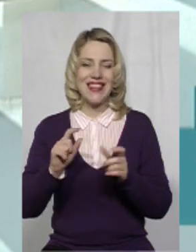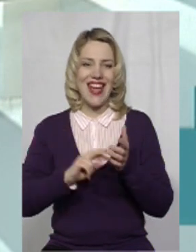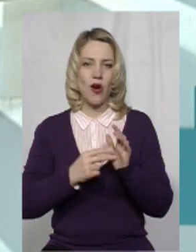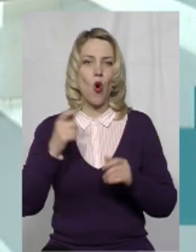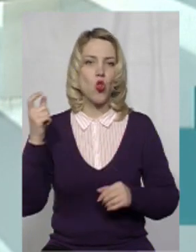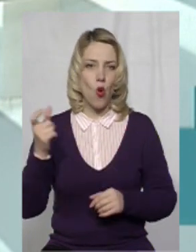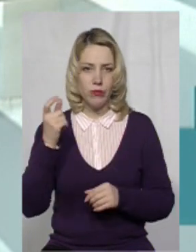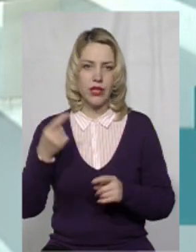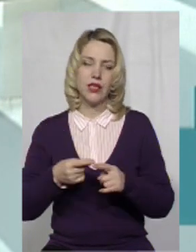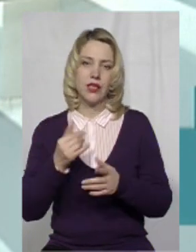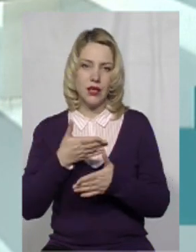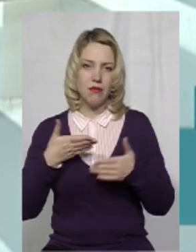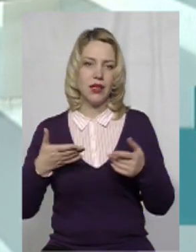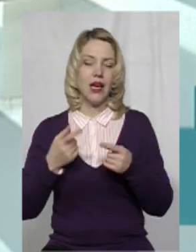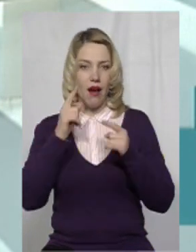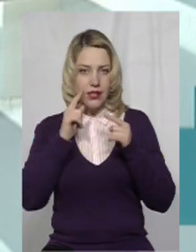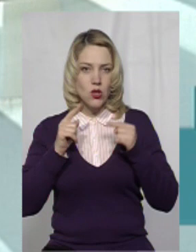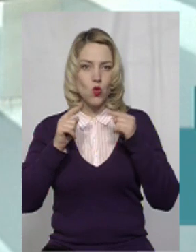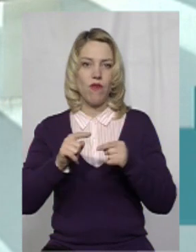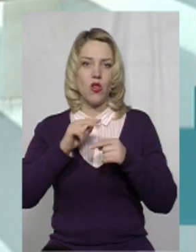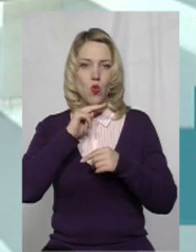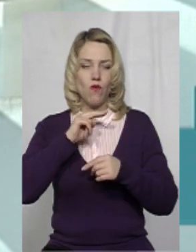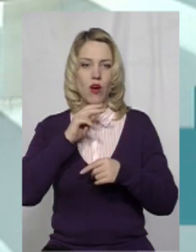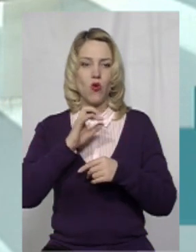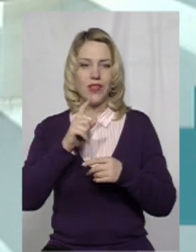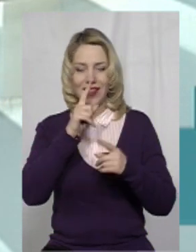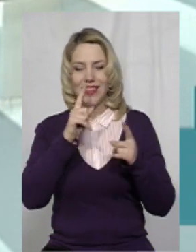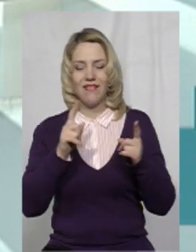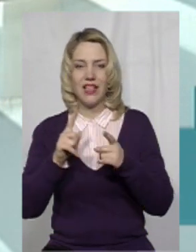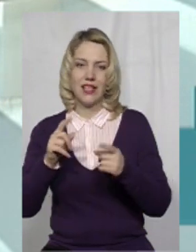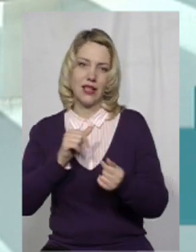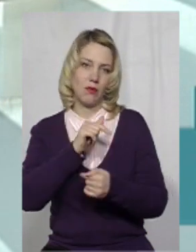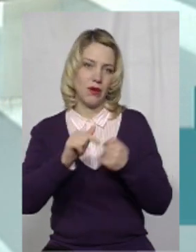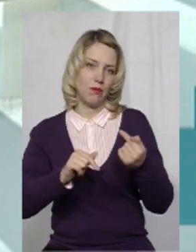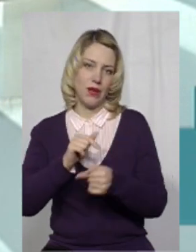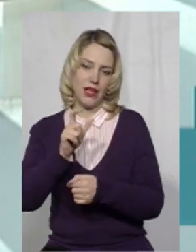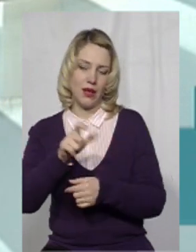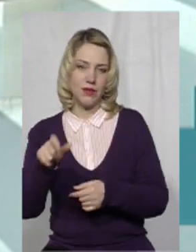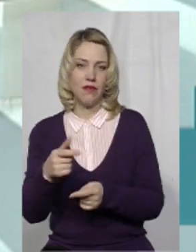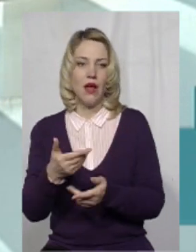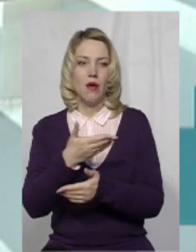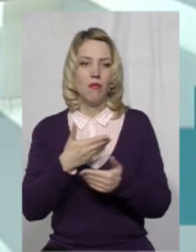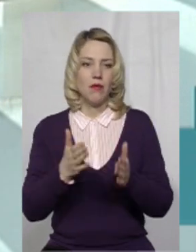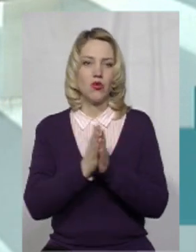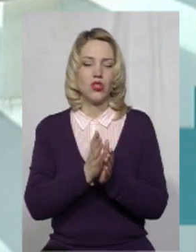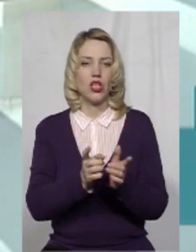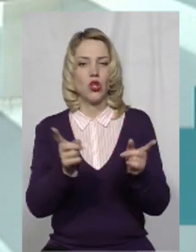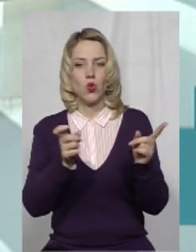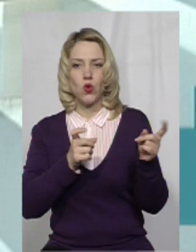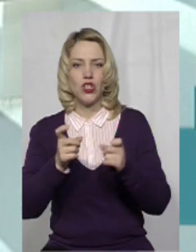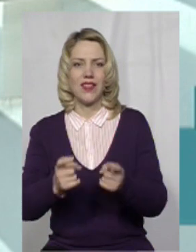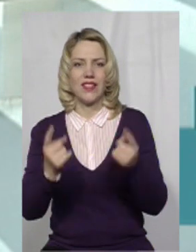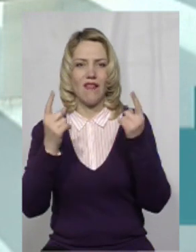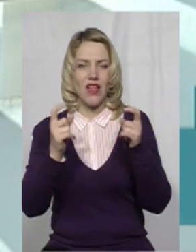і підприємцями області. І ми акцентували увагу саме на невеликих підприємців. Ми просили долучатися великі компанії, які в нас є в